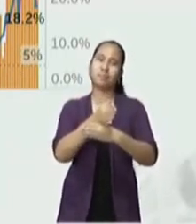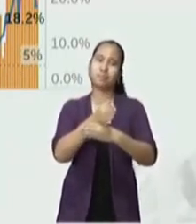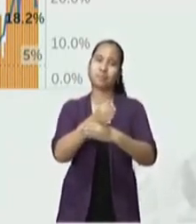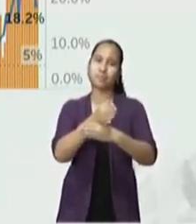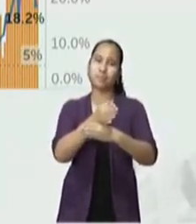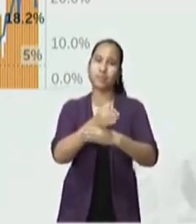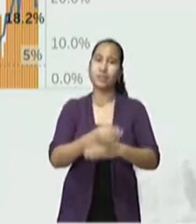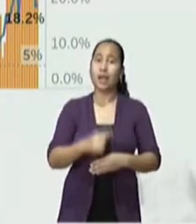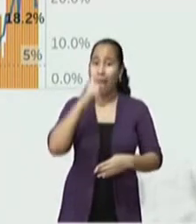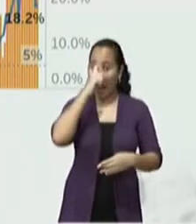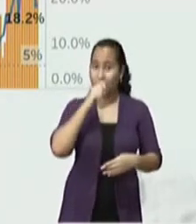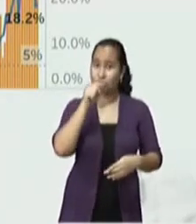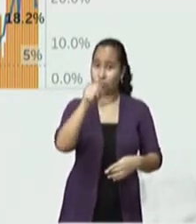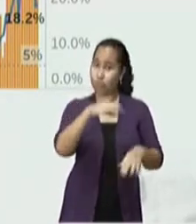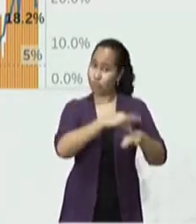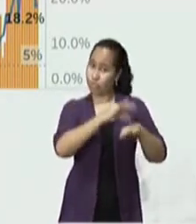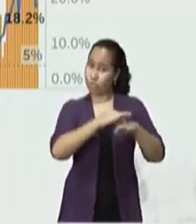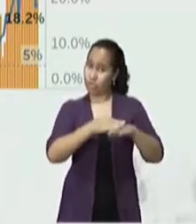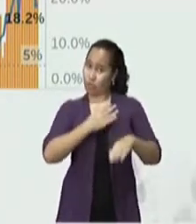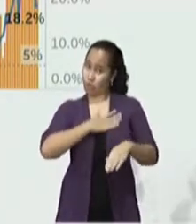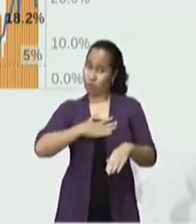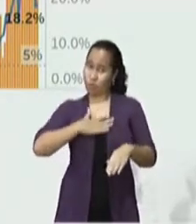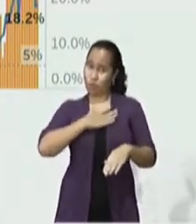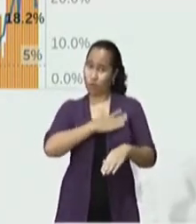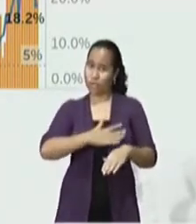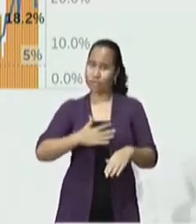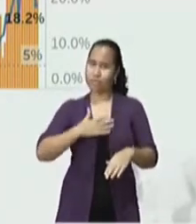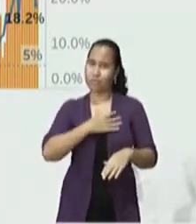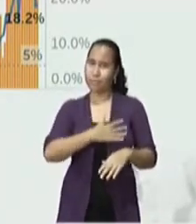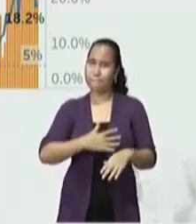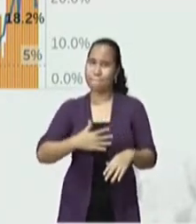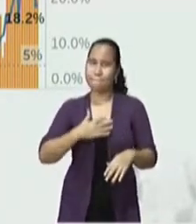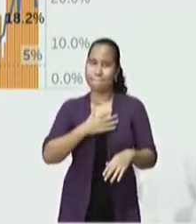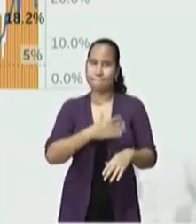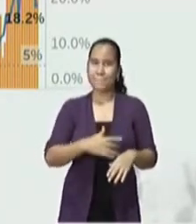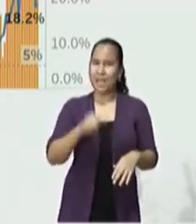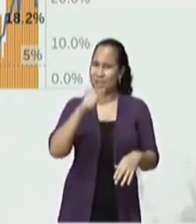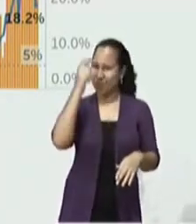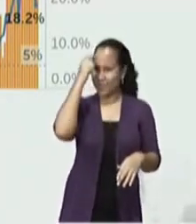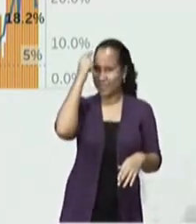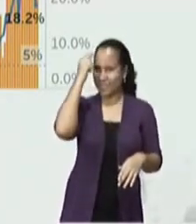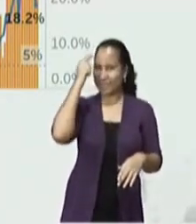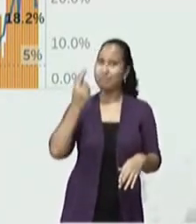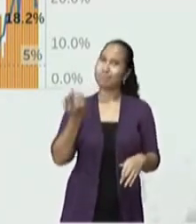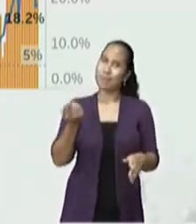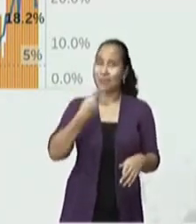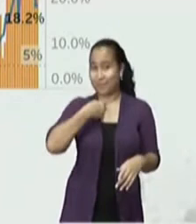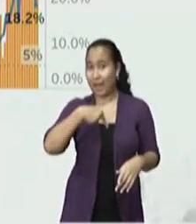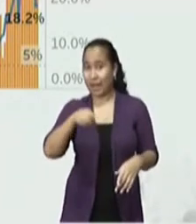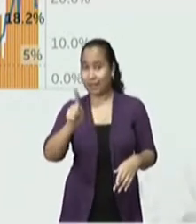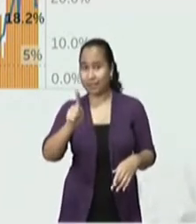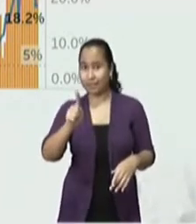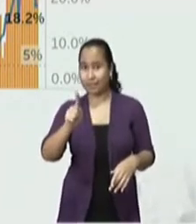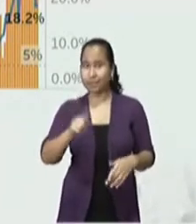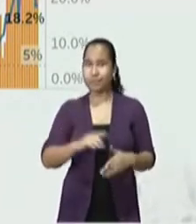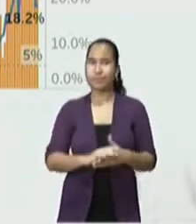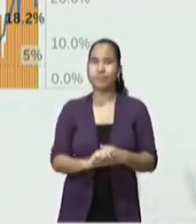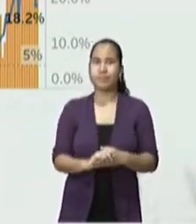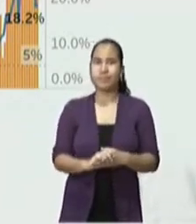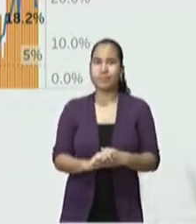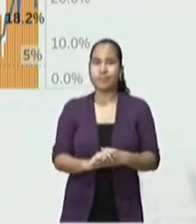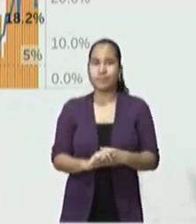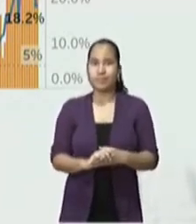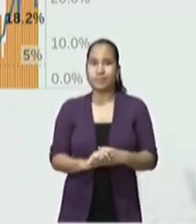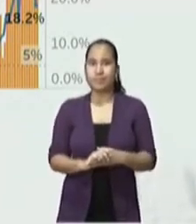u zich ziek voelt, ergens bent geweest en u denkt van nou laat me even gaan kijken, gaat u dan door de